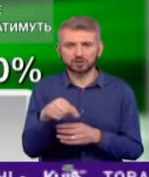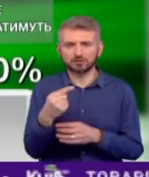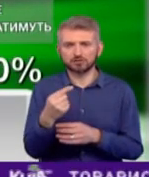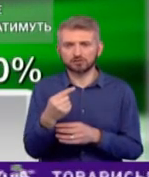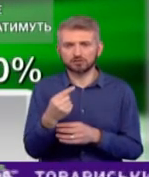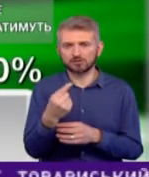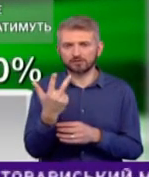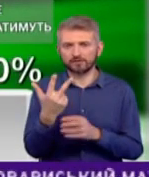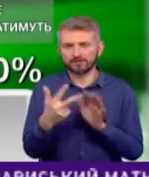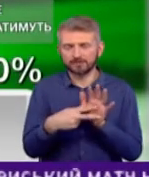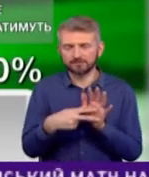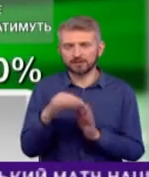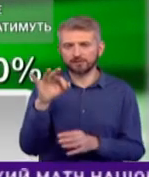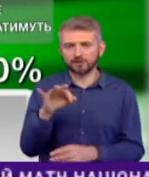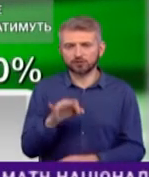не більше